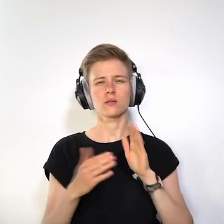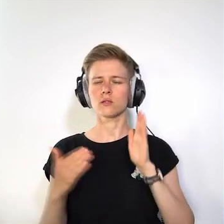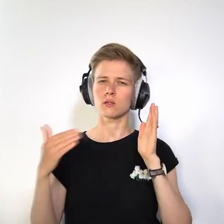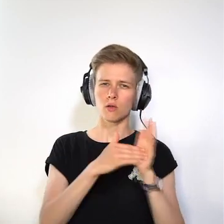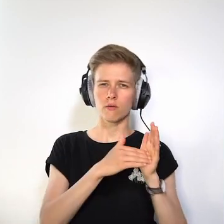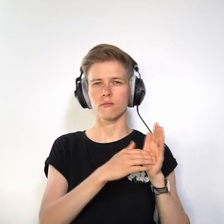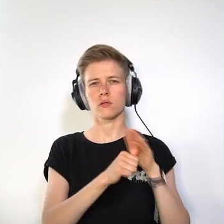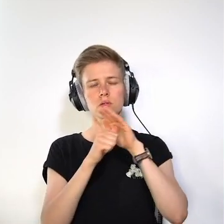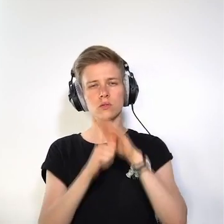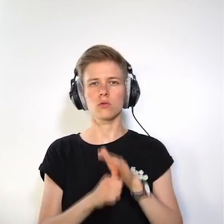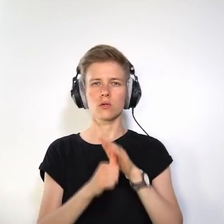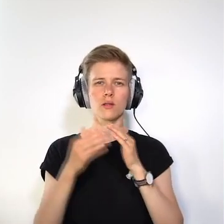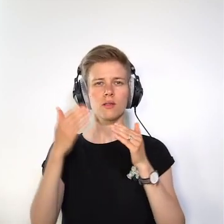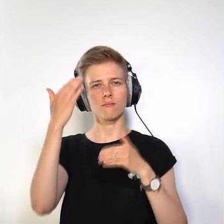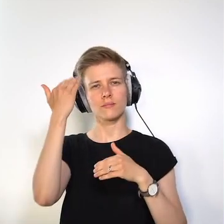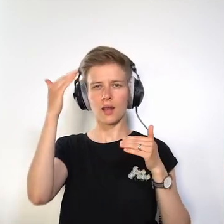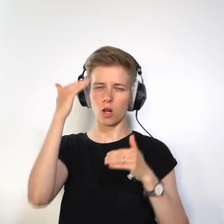syrjintäideologian.